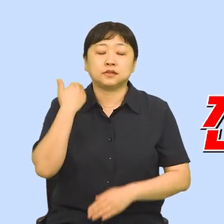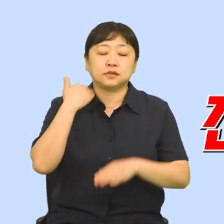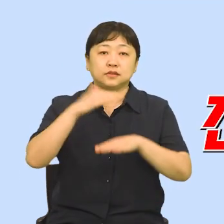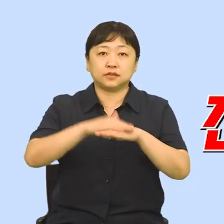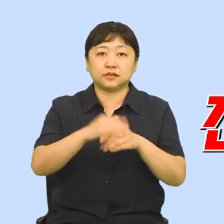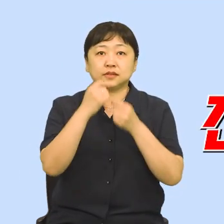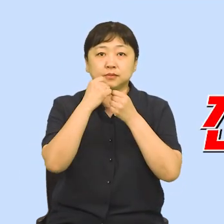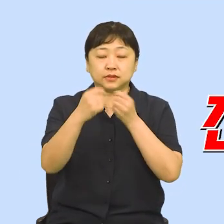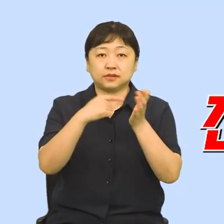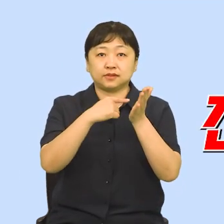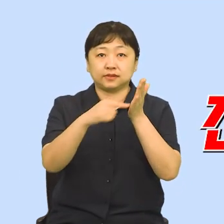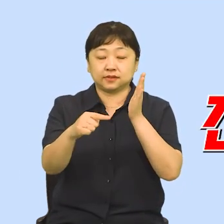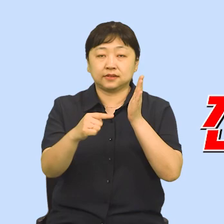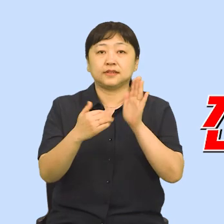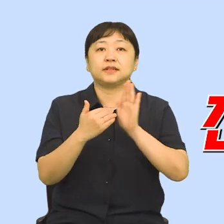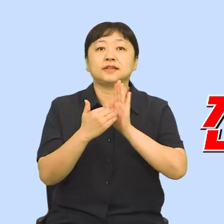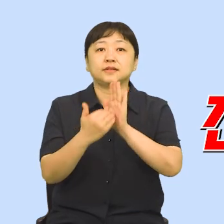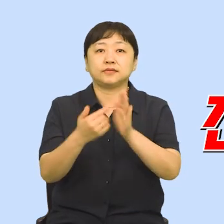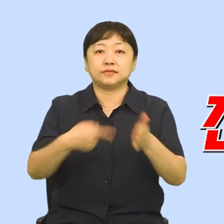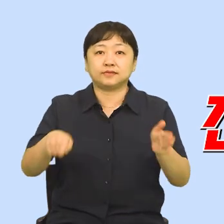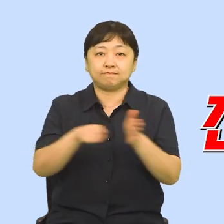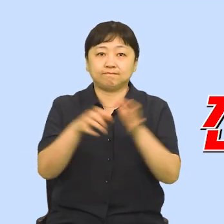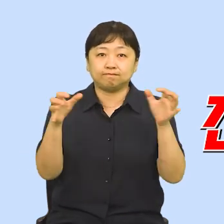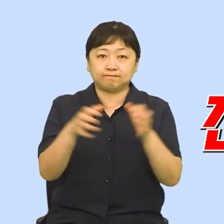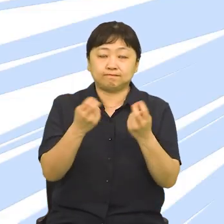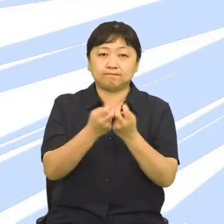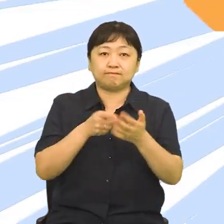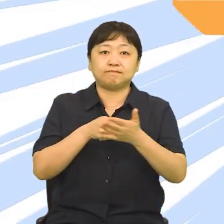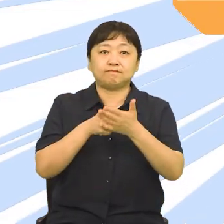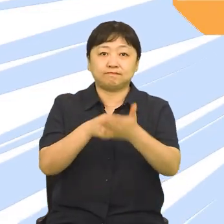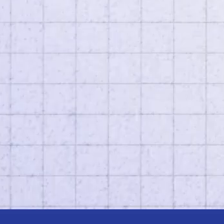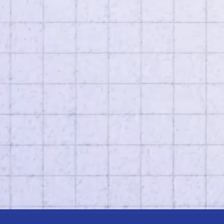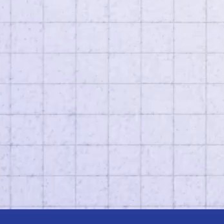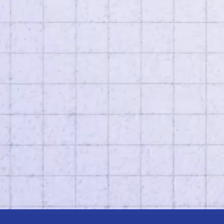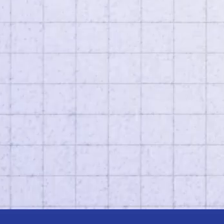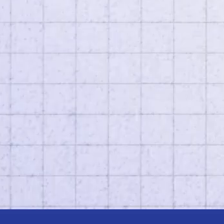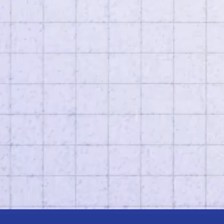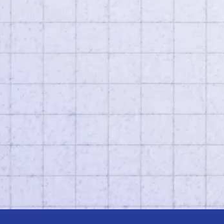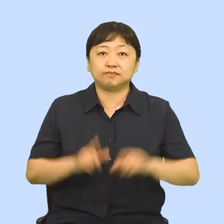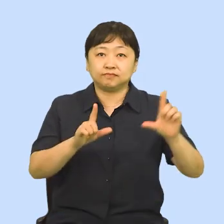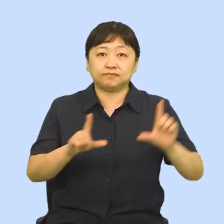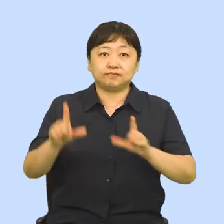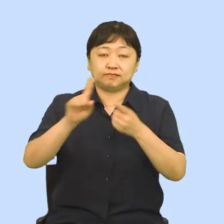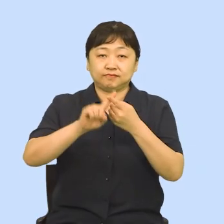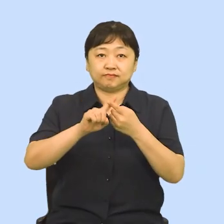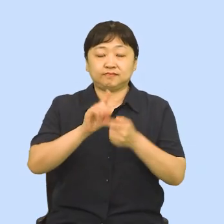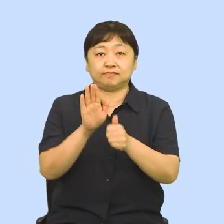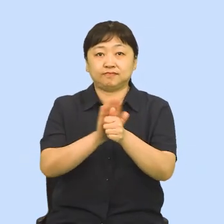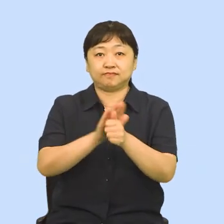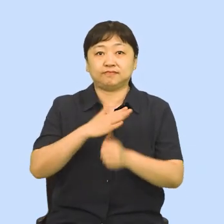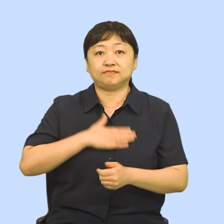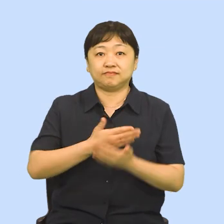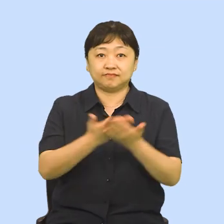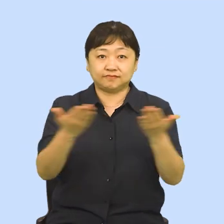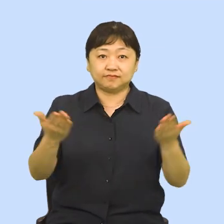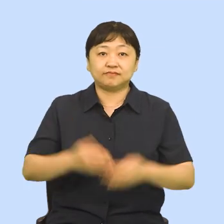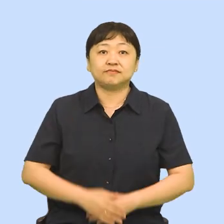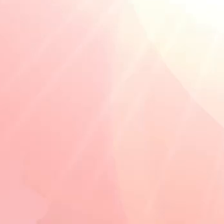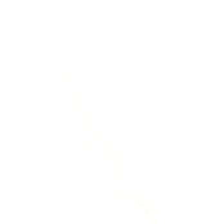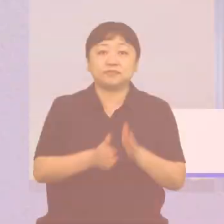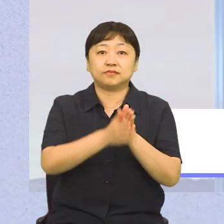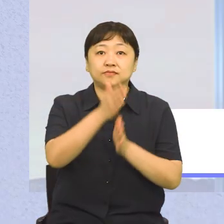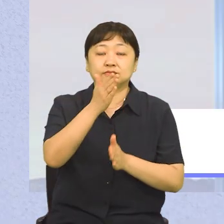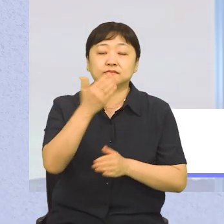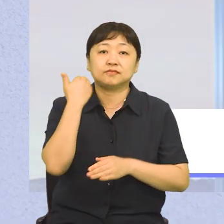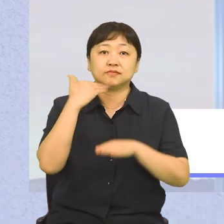해소하고 전세 사기 피해를 예방하기 위한 종합 대책을 추진합니다. 먼저 주거에 대한 혜택을